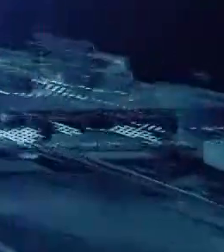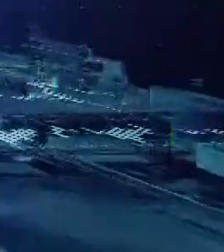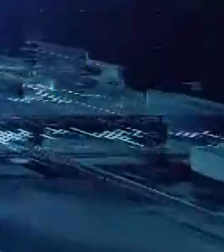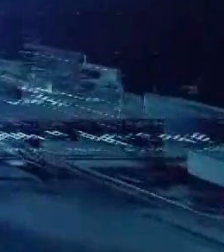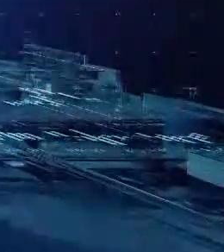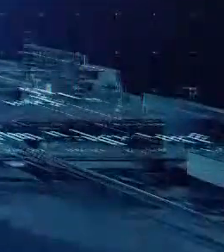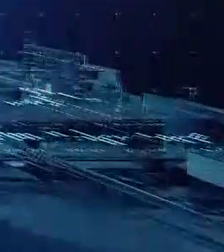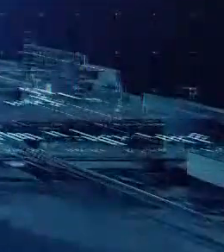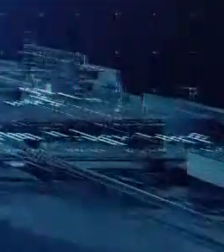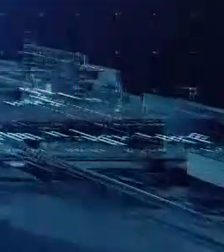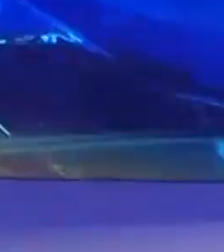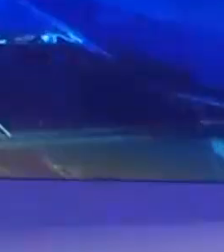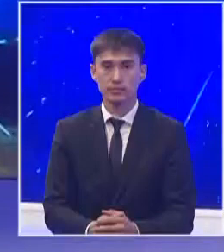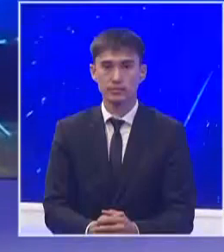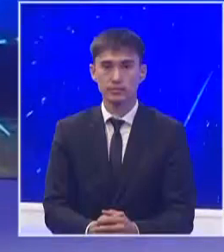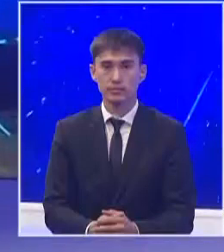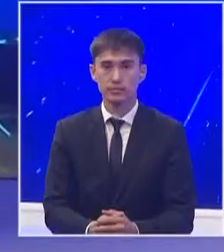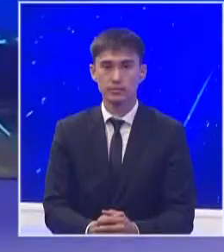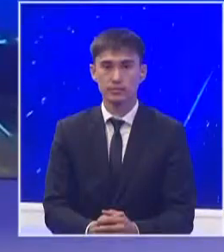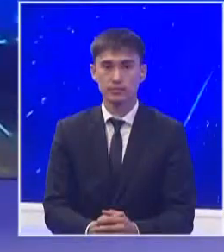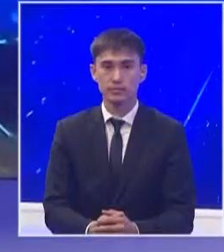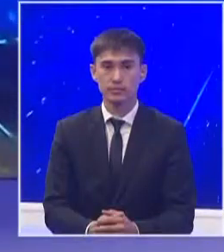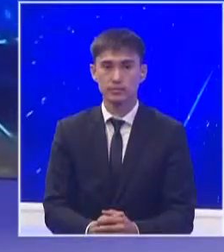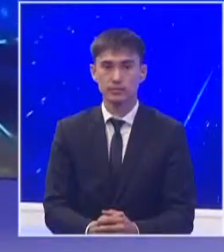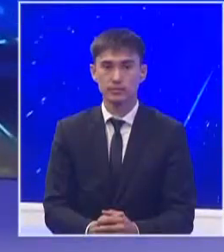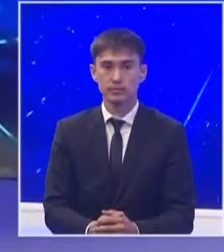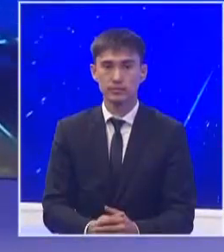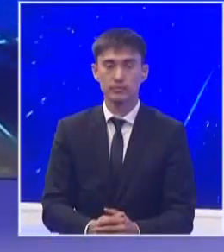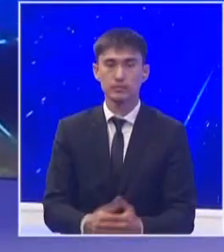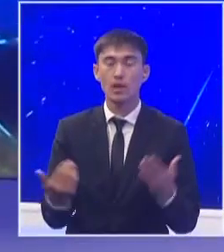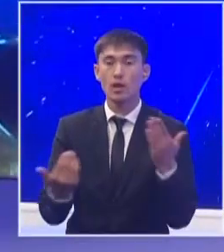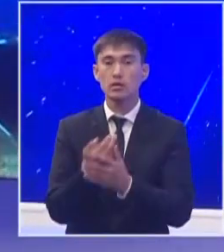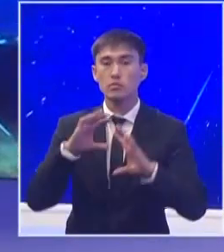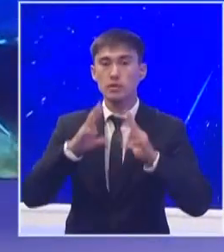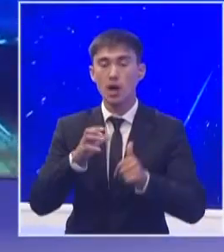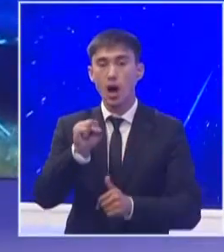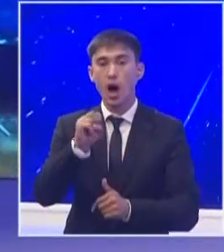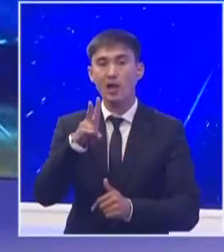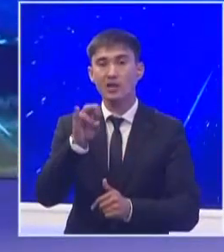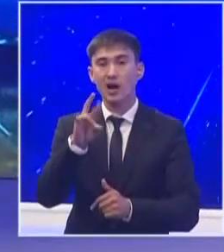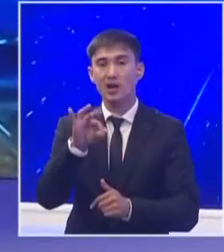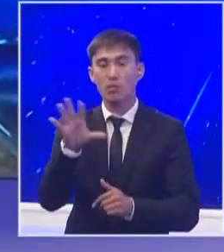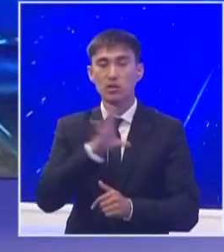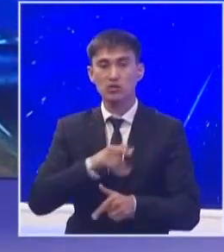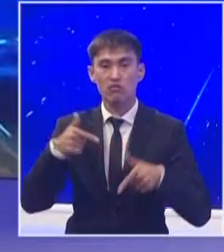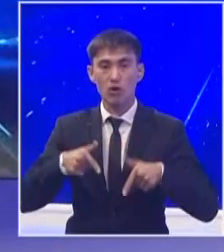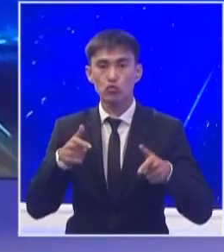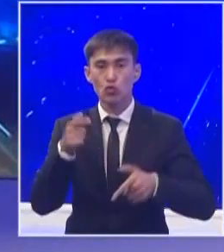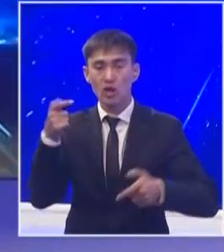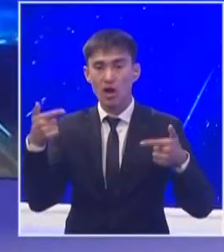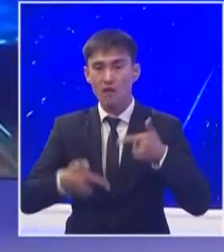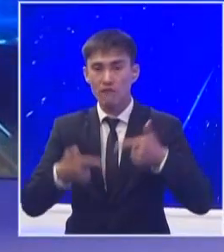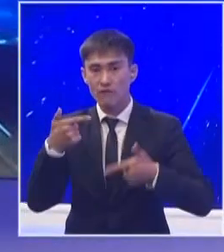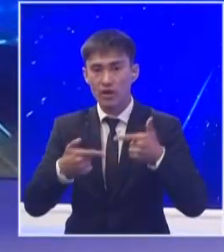К новостям мира. В Анкаре произошел вооруженный конфликт.